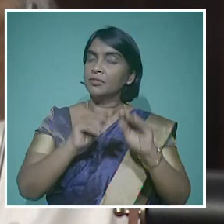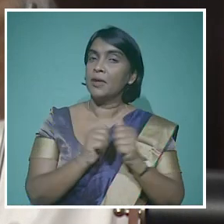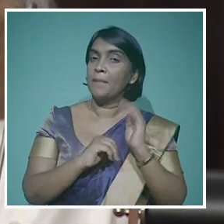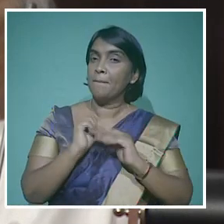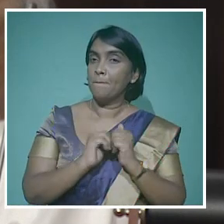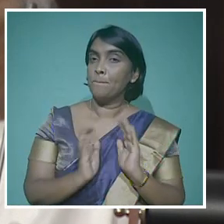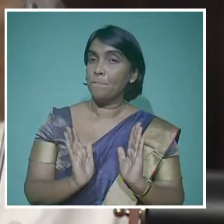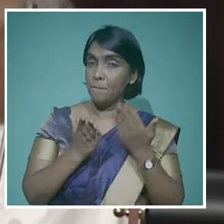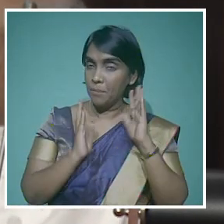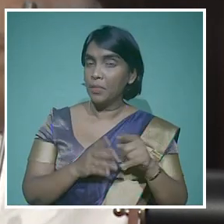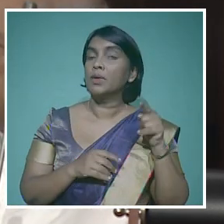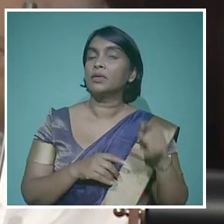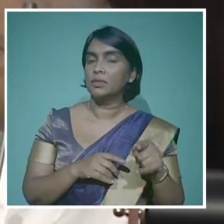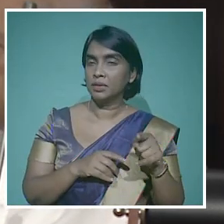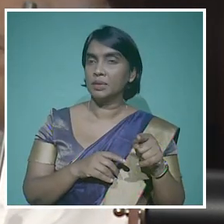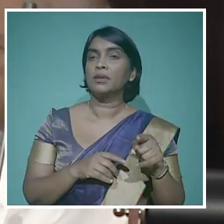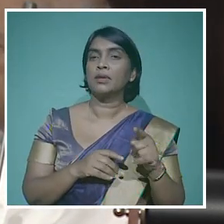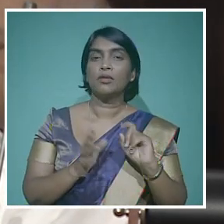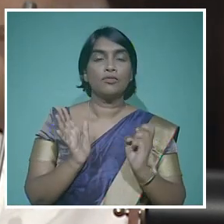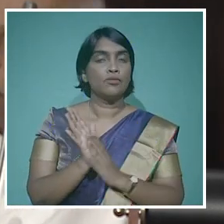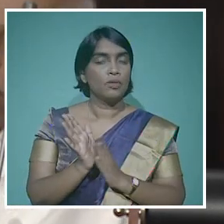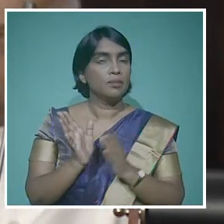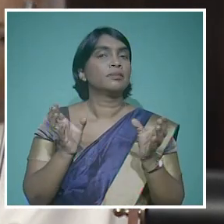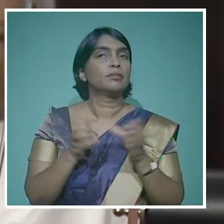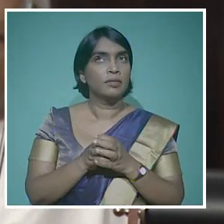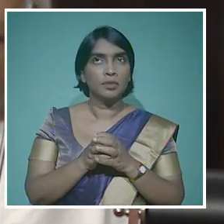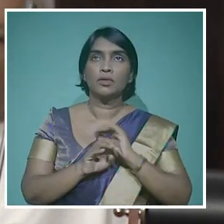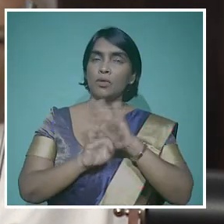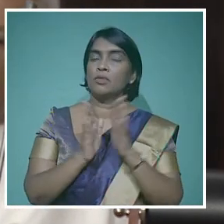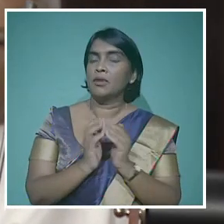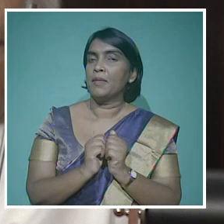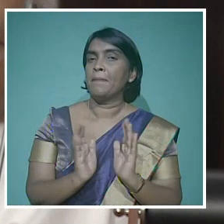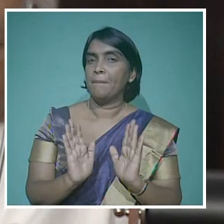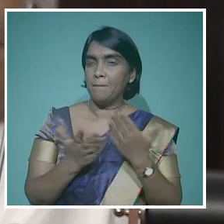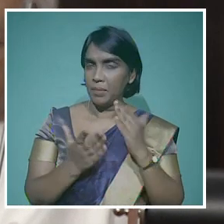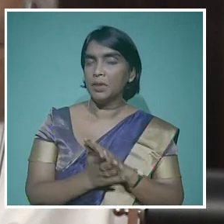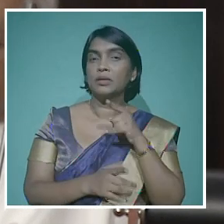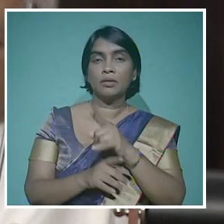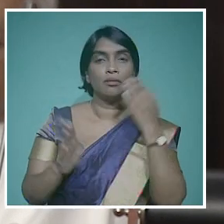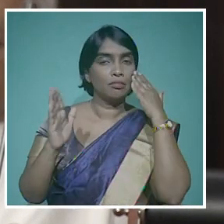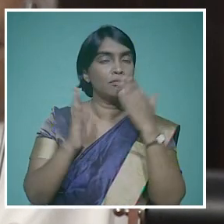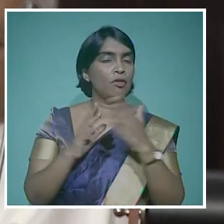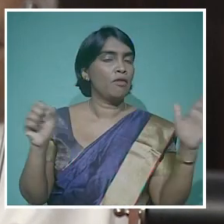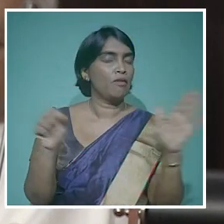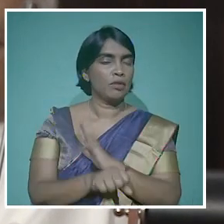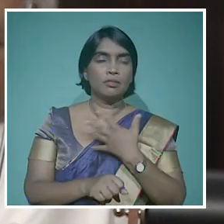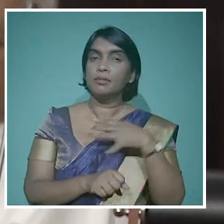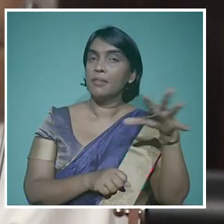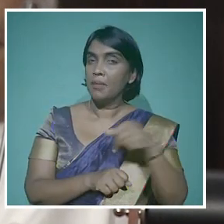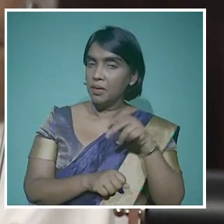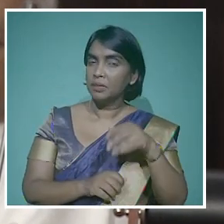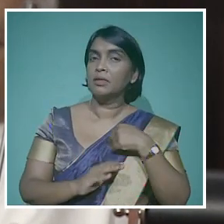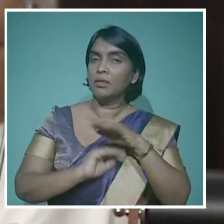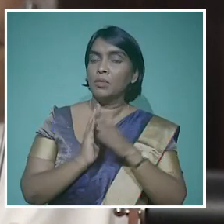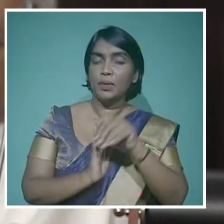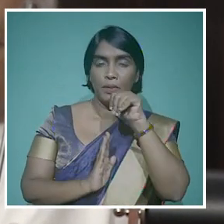කරන අවස්ථාවේදී මේ කාරක සභා සියල්ලත් ක්‍රියාත්මක කරන්න කියලා. ඒ අවකාශය උපරිමයෙන් ප්‍රයෝජනටගෙන අපි